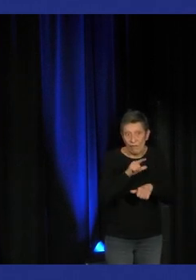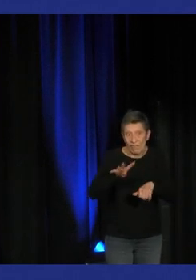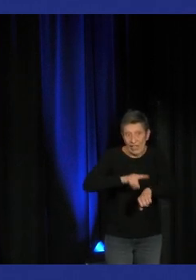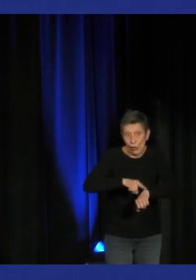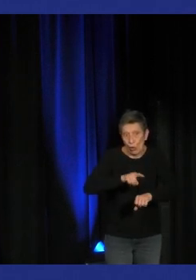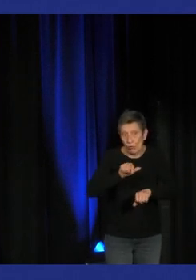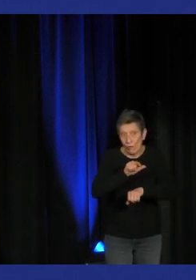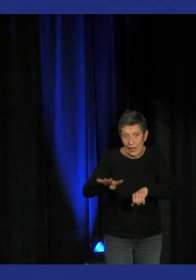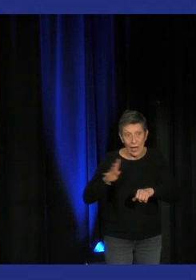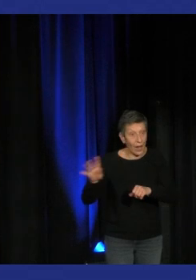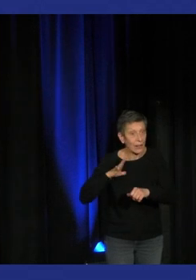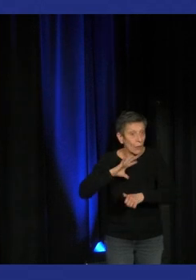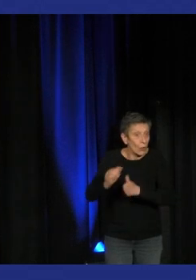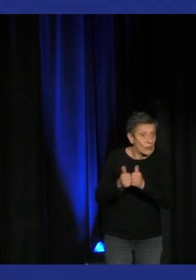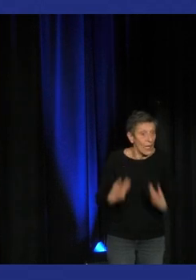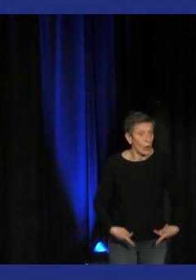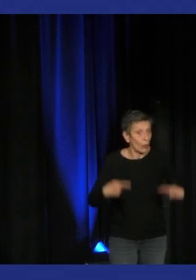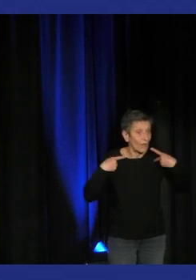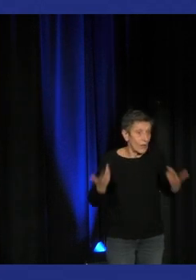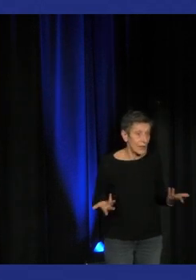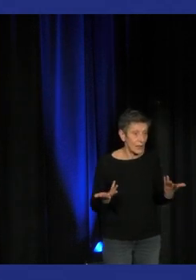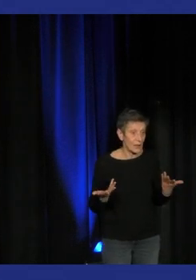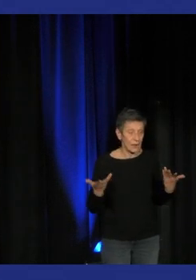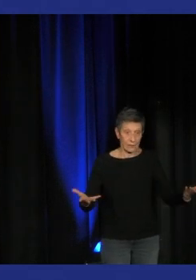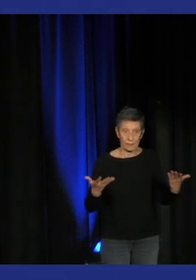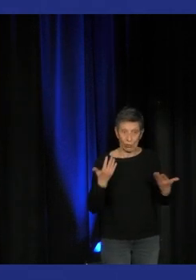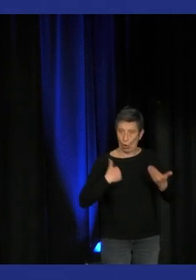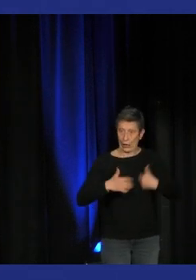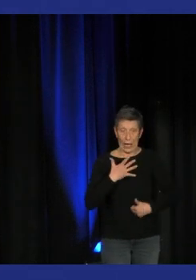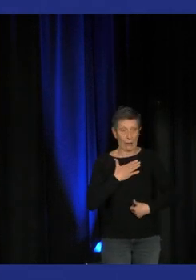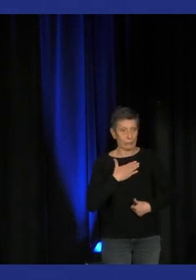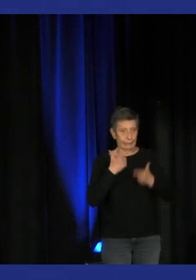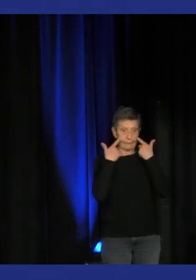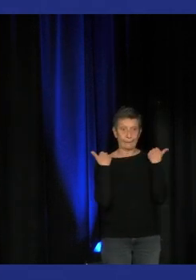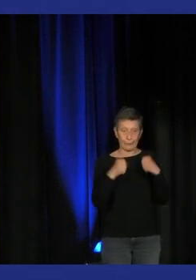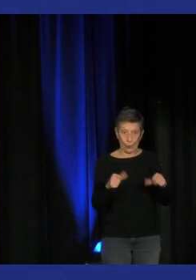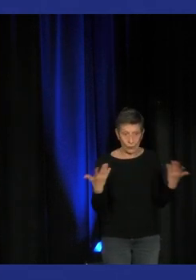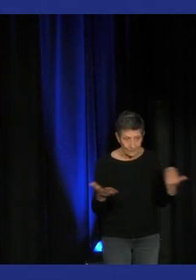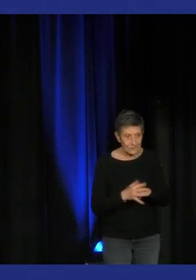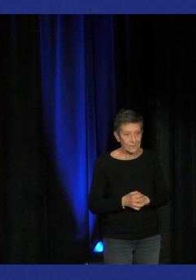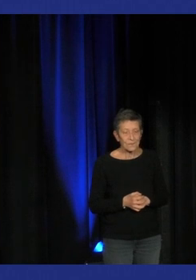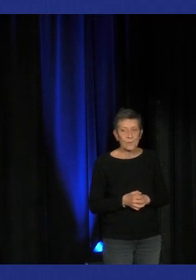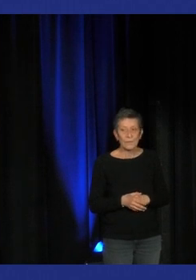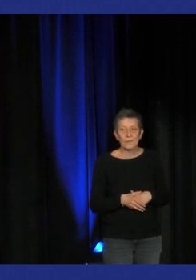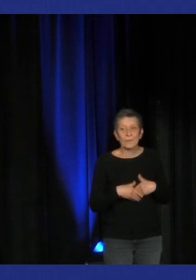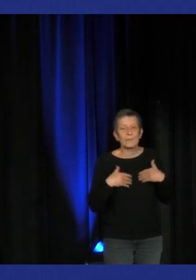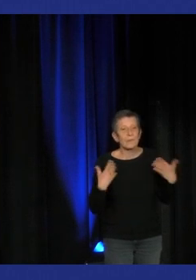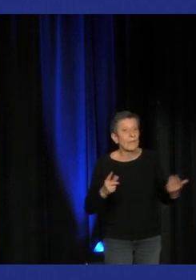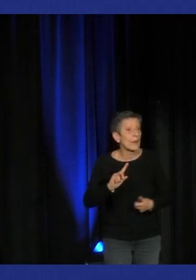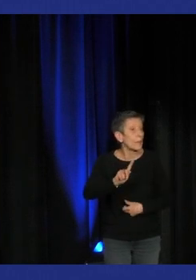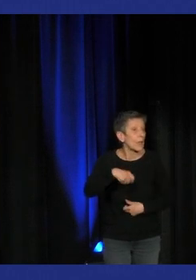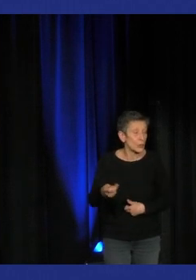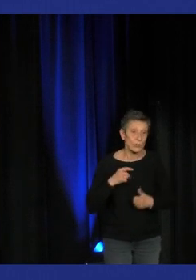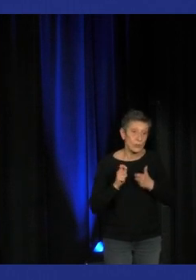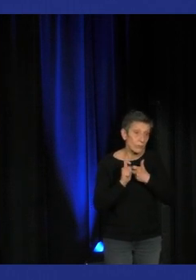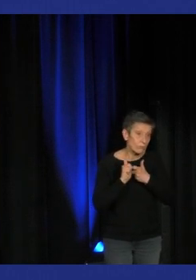vie. Donc j'ai un handicap plus que visible, facilement identifiable comme tel. Donc bien sûr, ça a